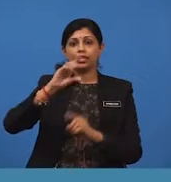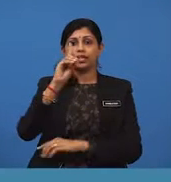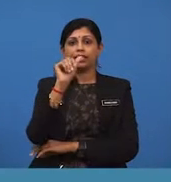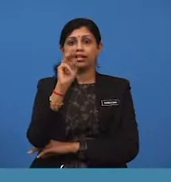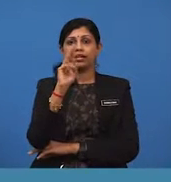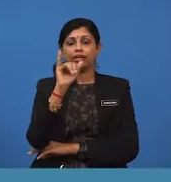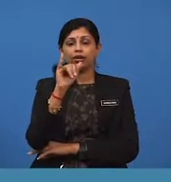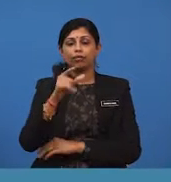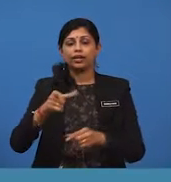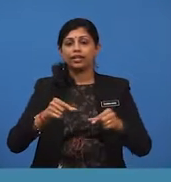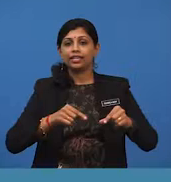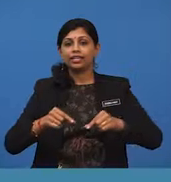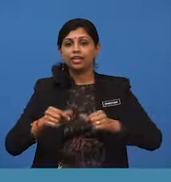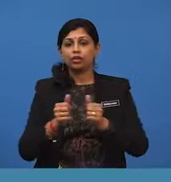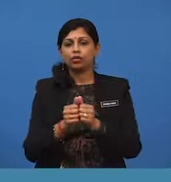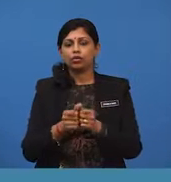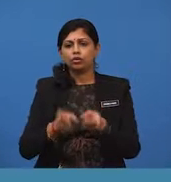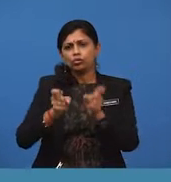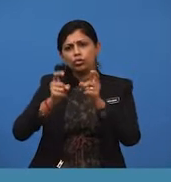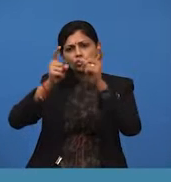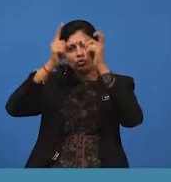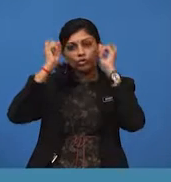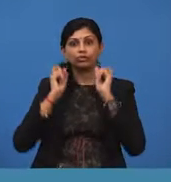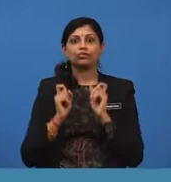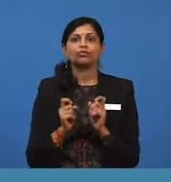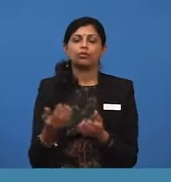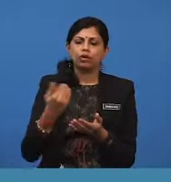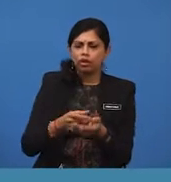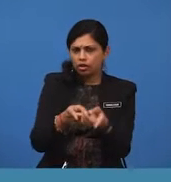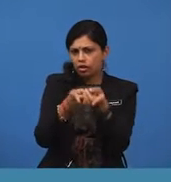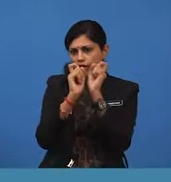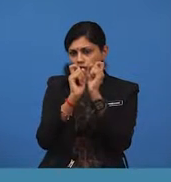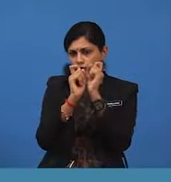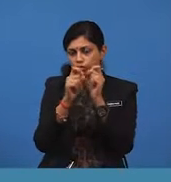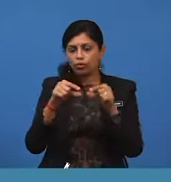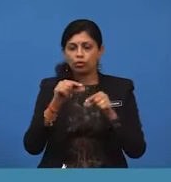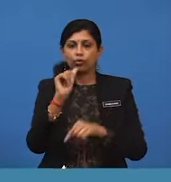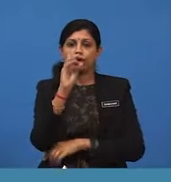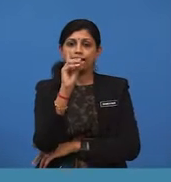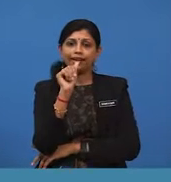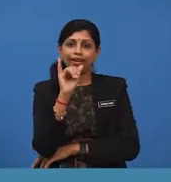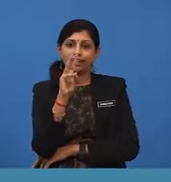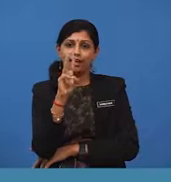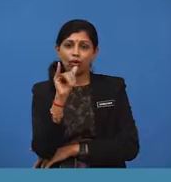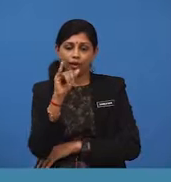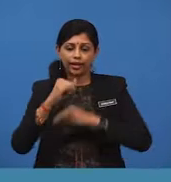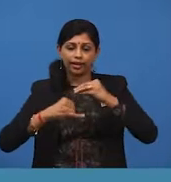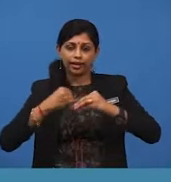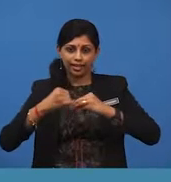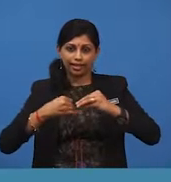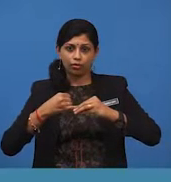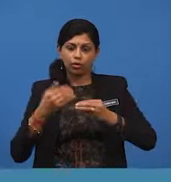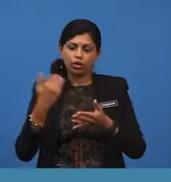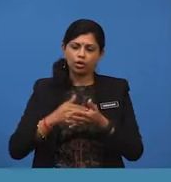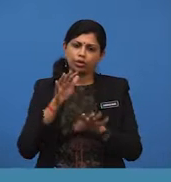pada laju yang lebih tinggi. Semakin laju gerakan dawai lurus, semakin banyak berlakunya